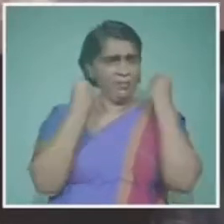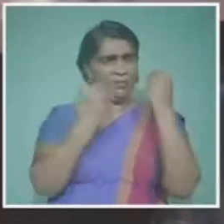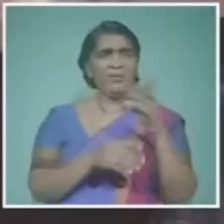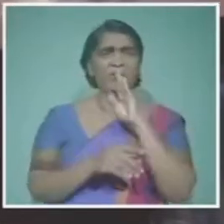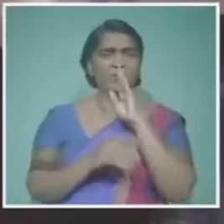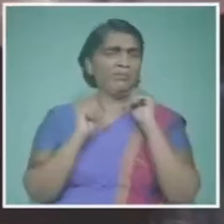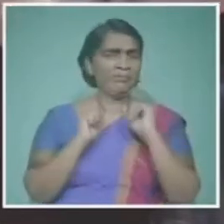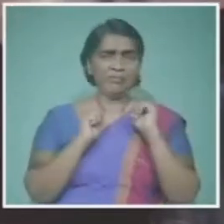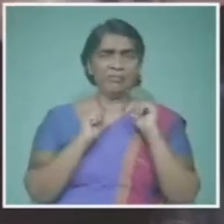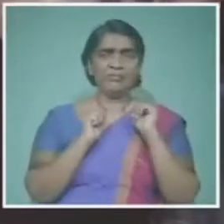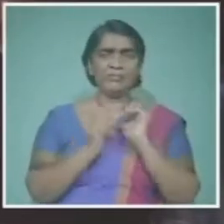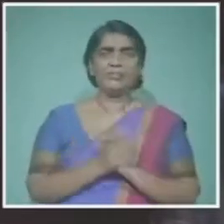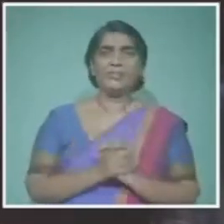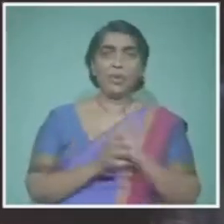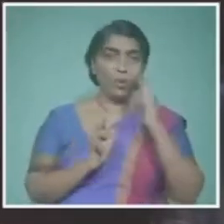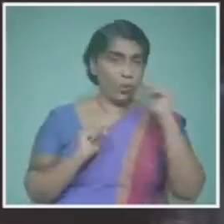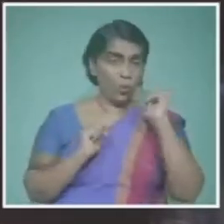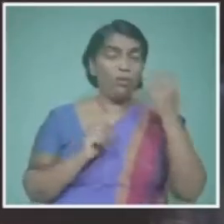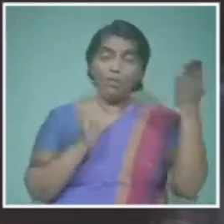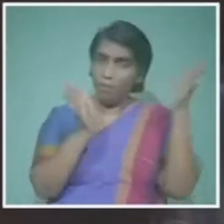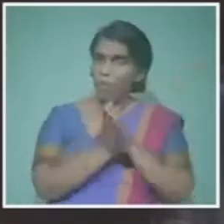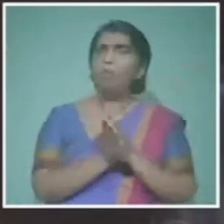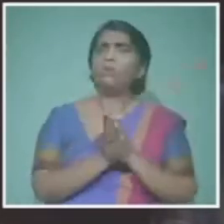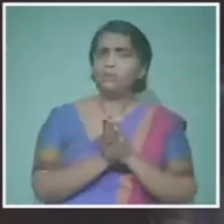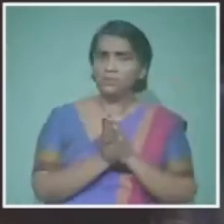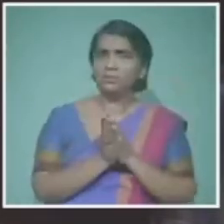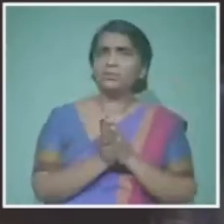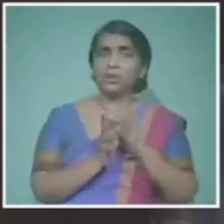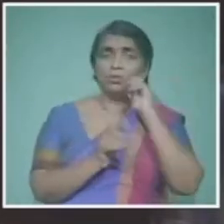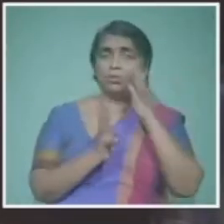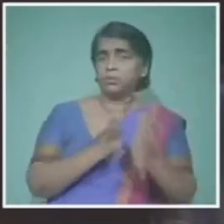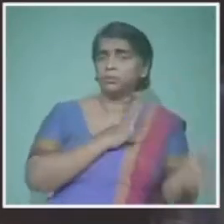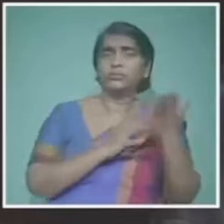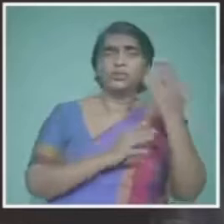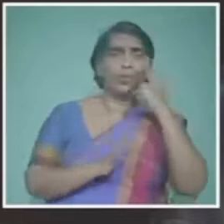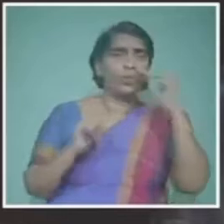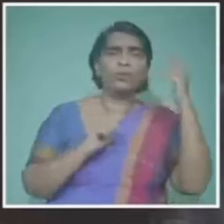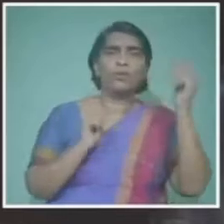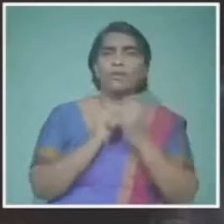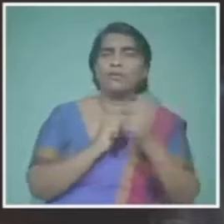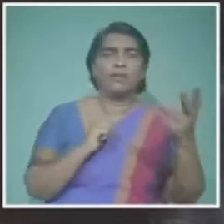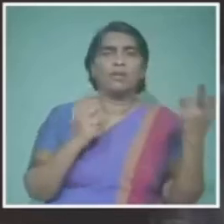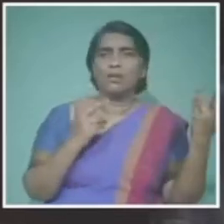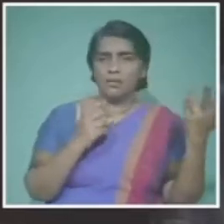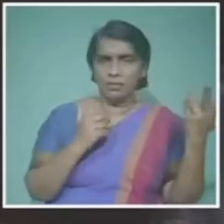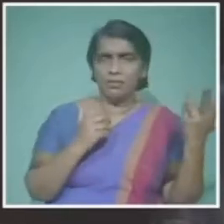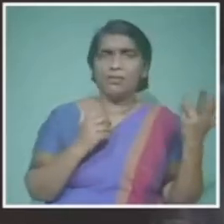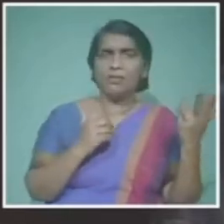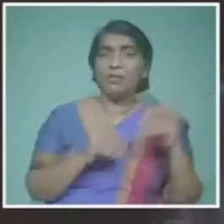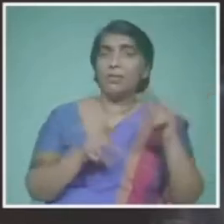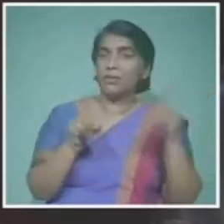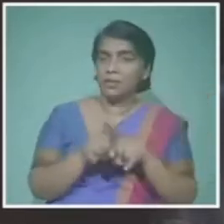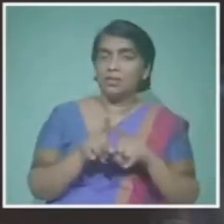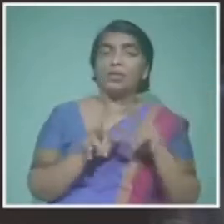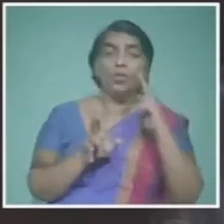මේක. හෙයි. නුරලියාව වෙන්න ඕන. නුරලියද ජනගහන වැඩි දියෙන්නේ. ඒක කරන්නේ නැහැ. බුද නැත්. බුද ඒ වගේ